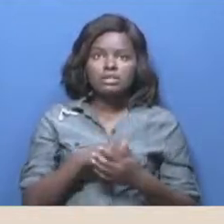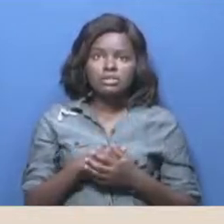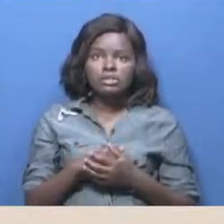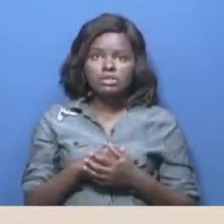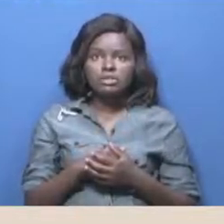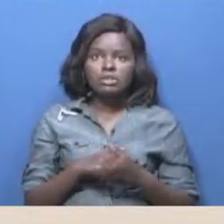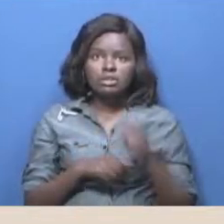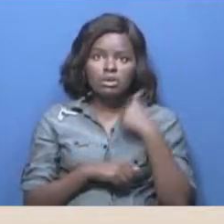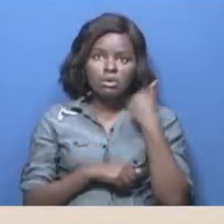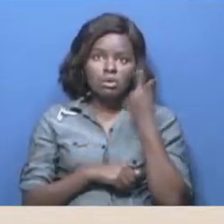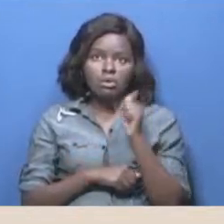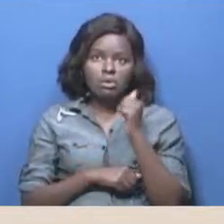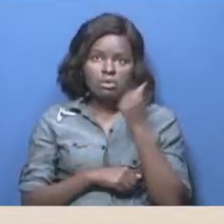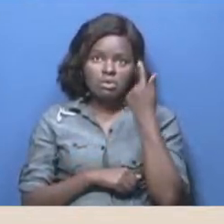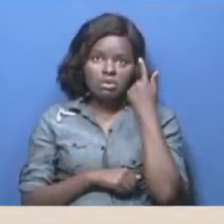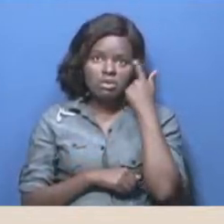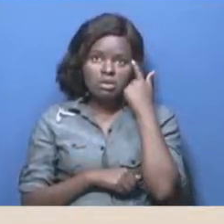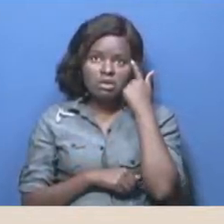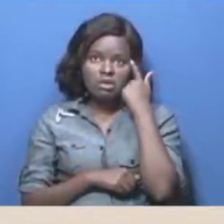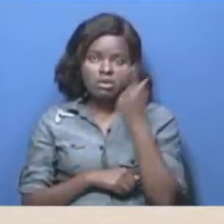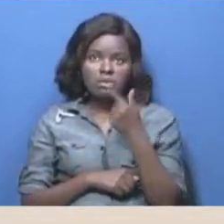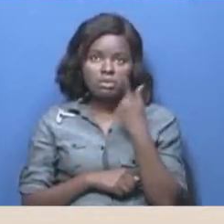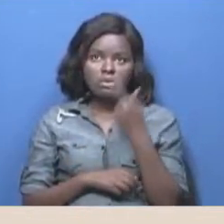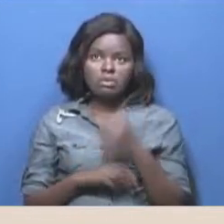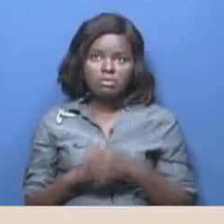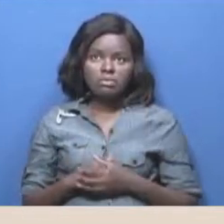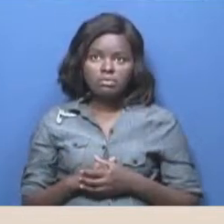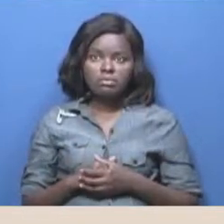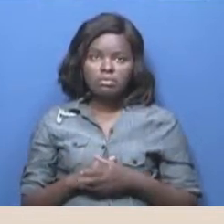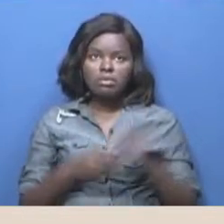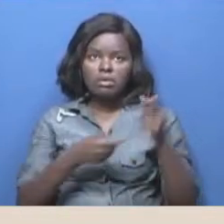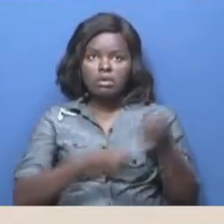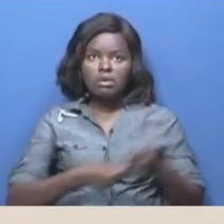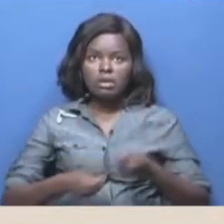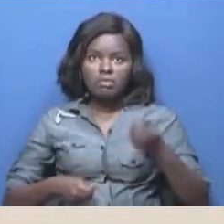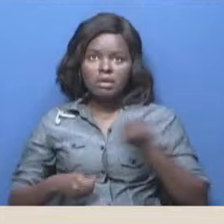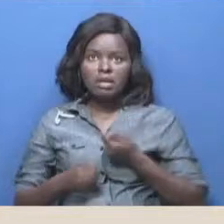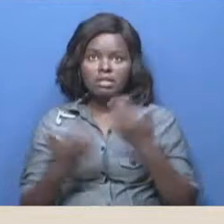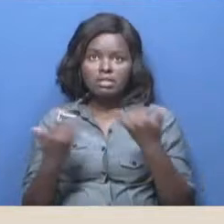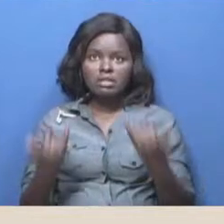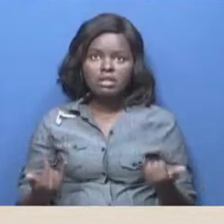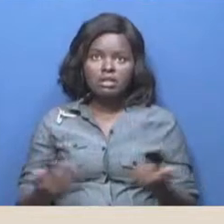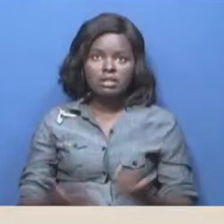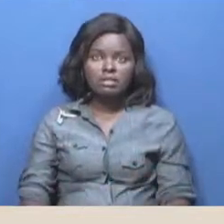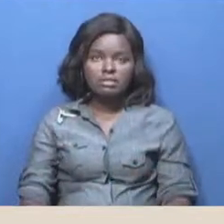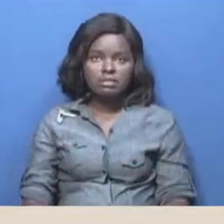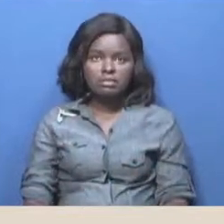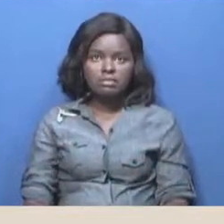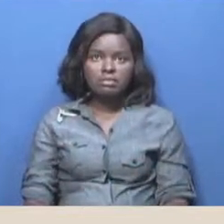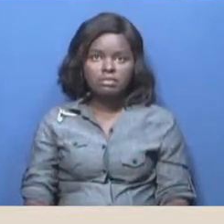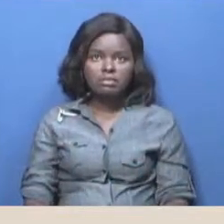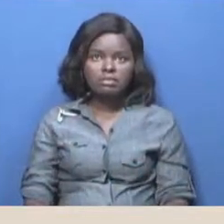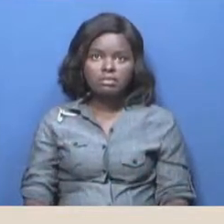aria marekuirwo kana aria mekunyitikana makihahama ciana nini kimwiri. I